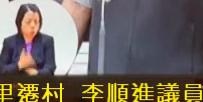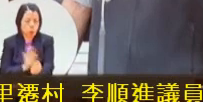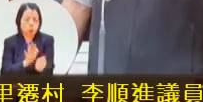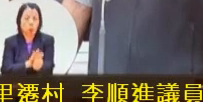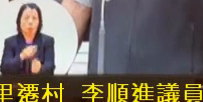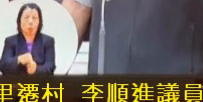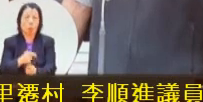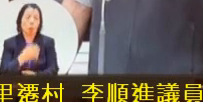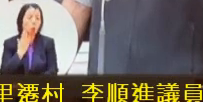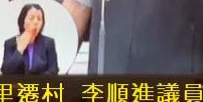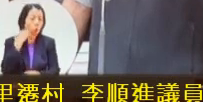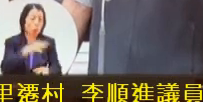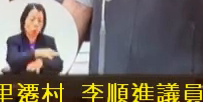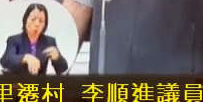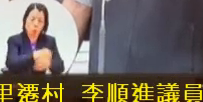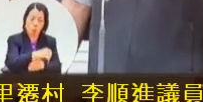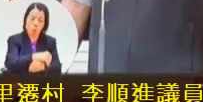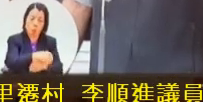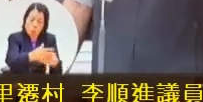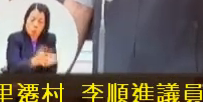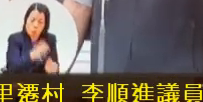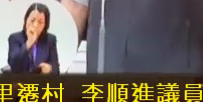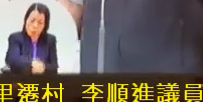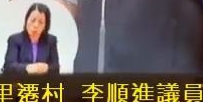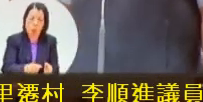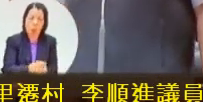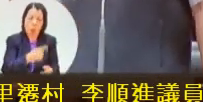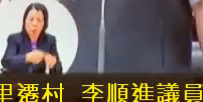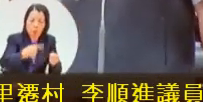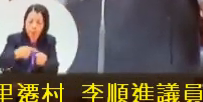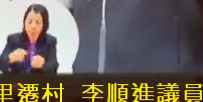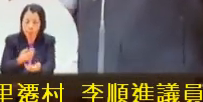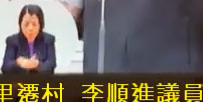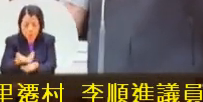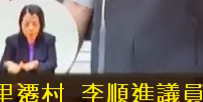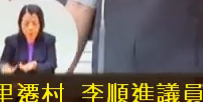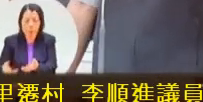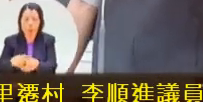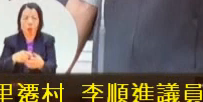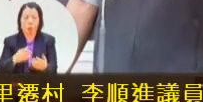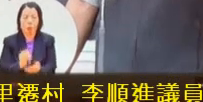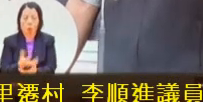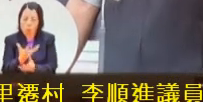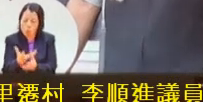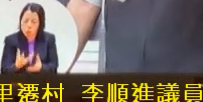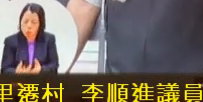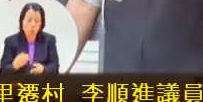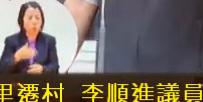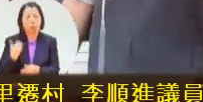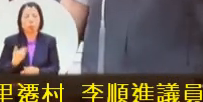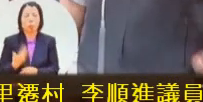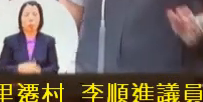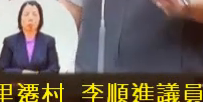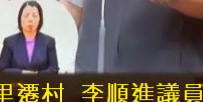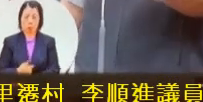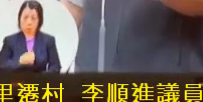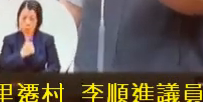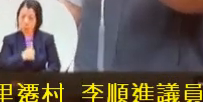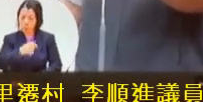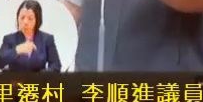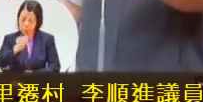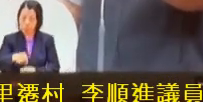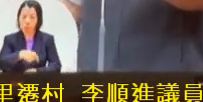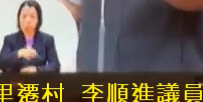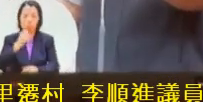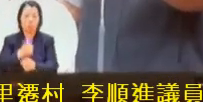部核定了，不管是逐年编，还是给的先多，后面给的少，不晓得，只要确定。要执行，我们新的